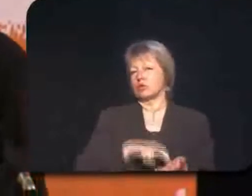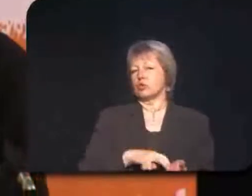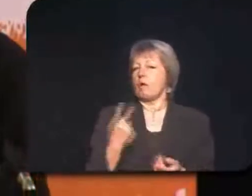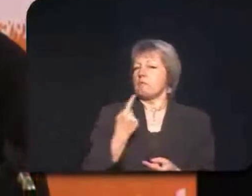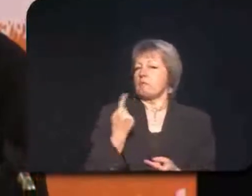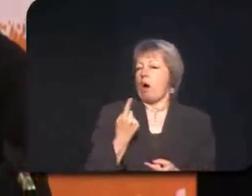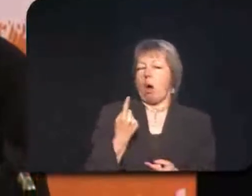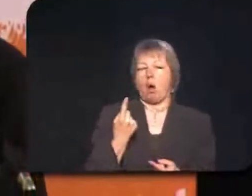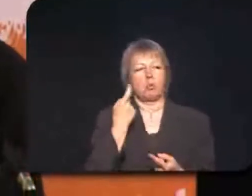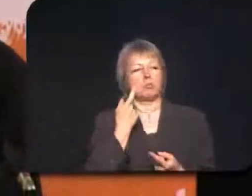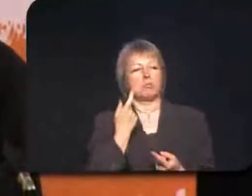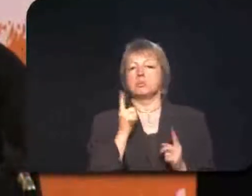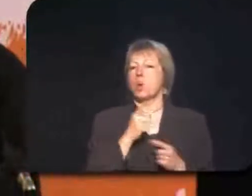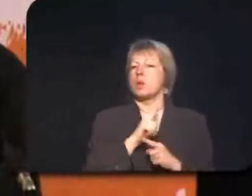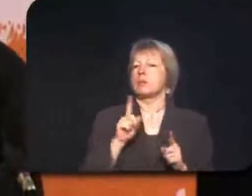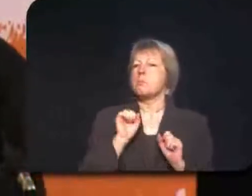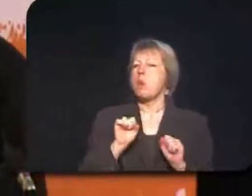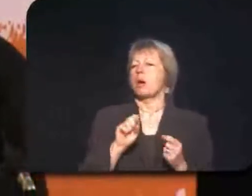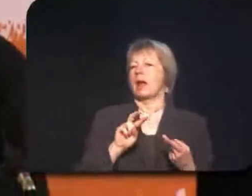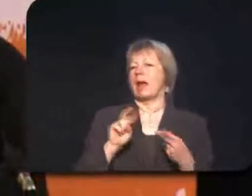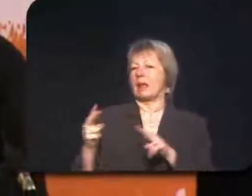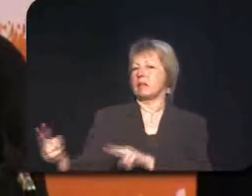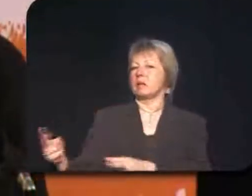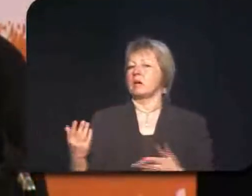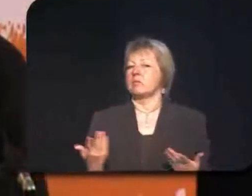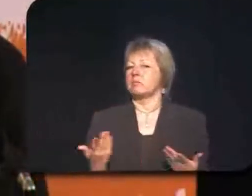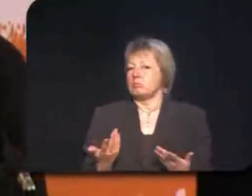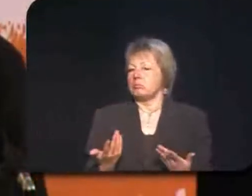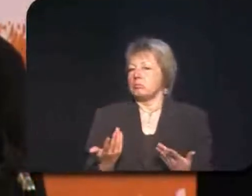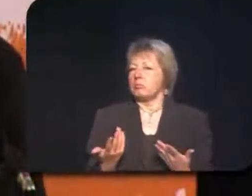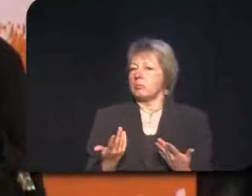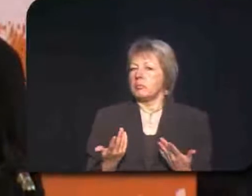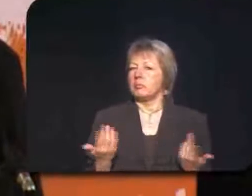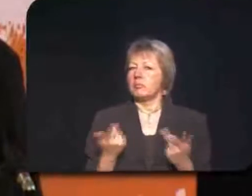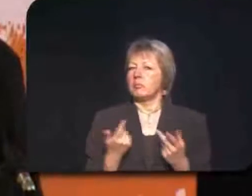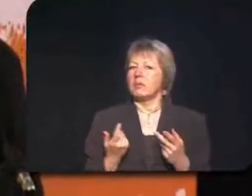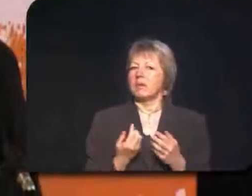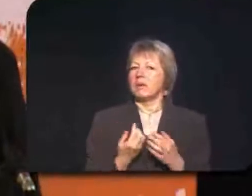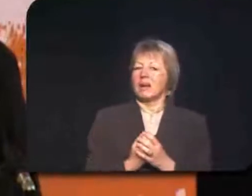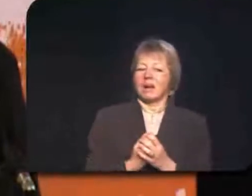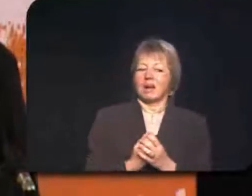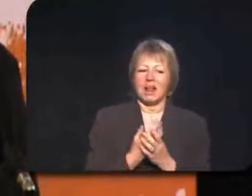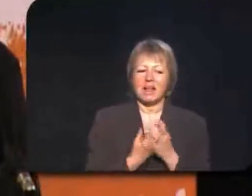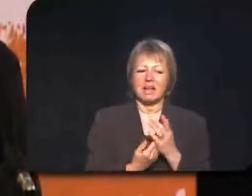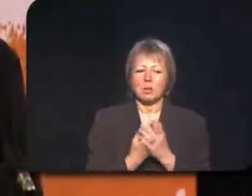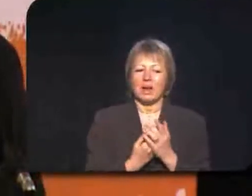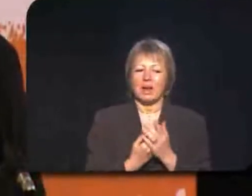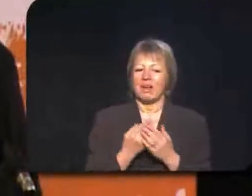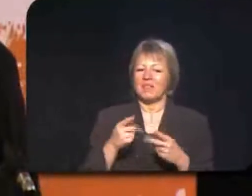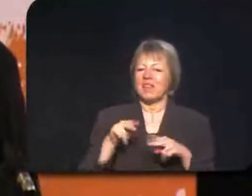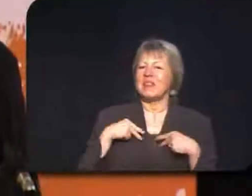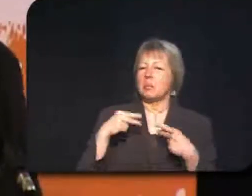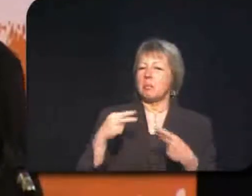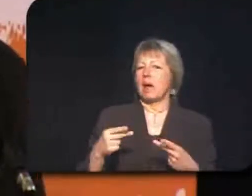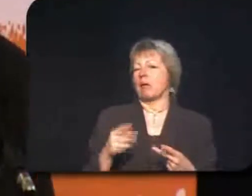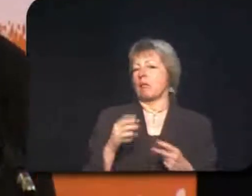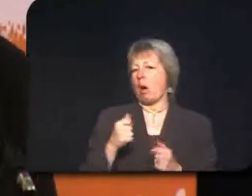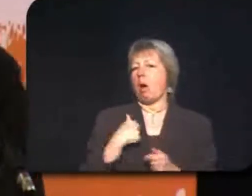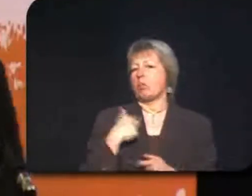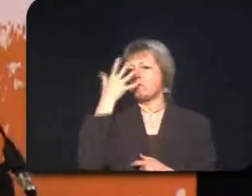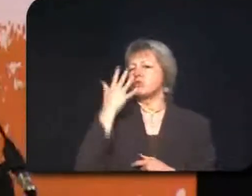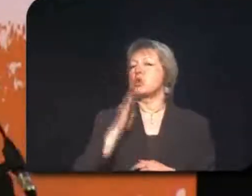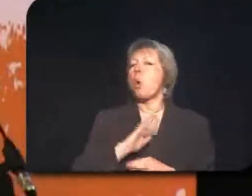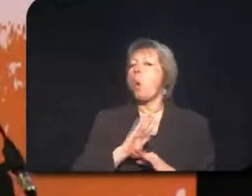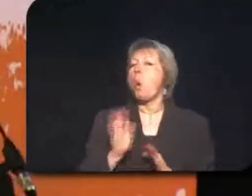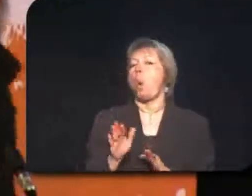geändert werden kann oder in Stein gemeißelt sein sollte also wir können es auch einen Liquid Feedback ohne diese komische wilde Delegation vorstellen